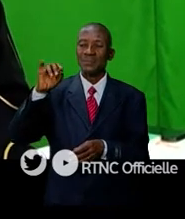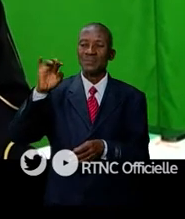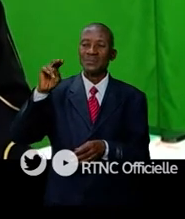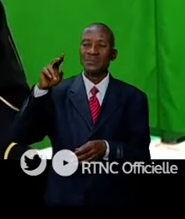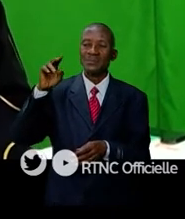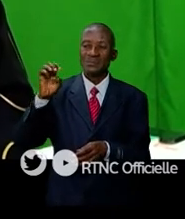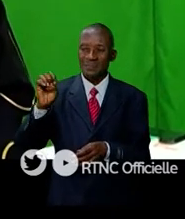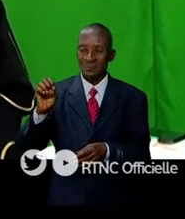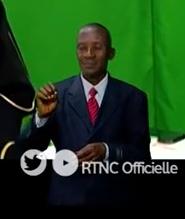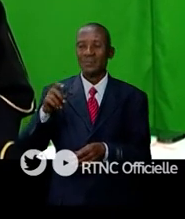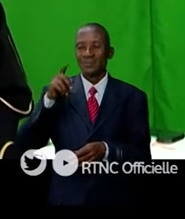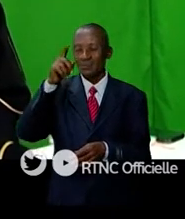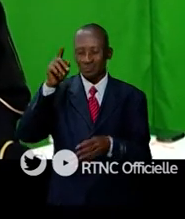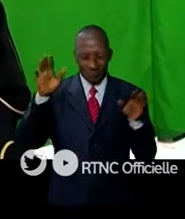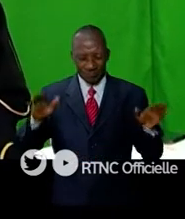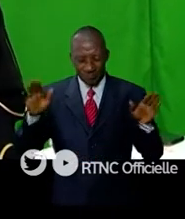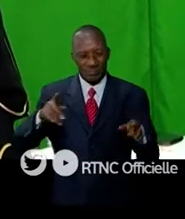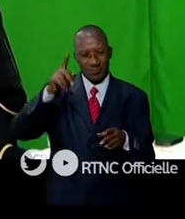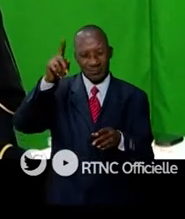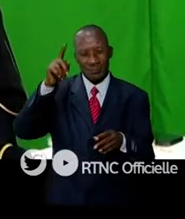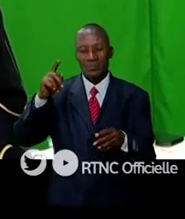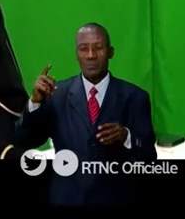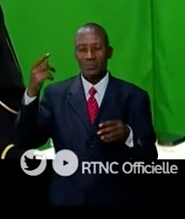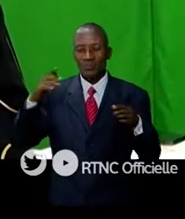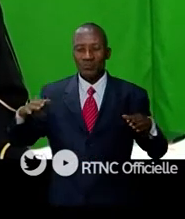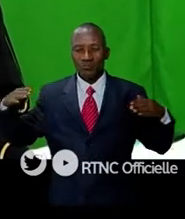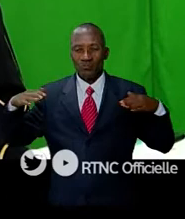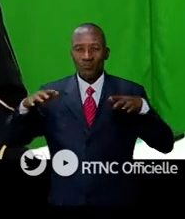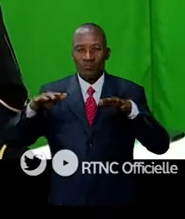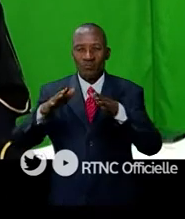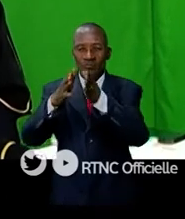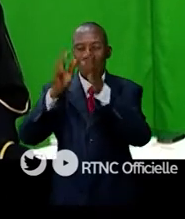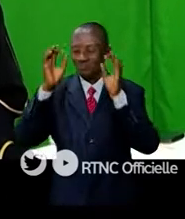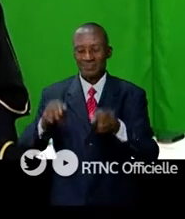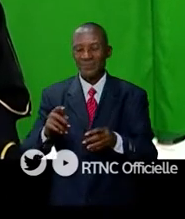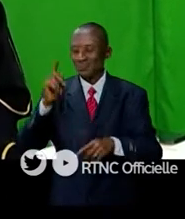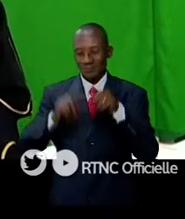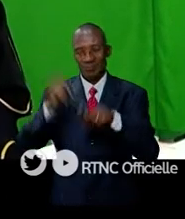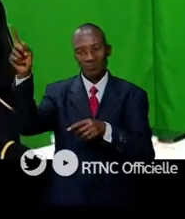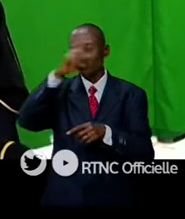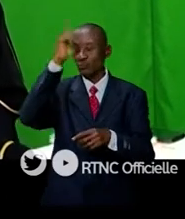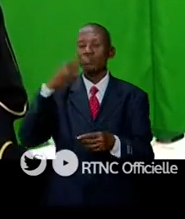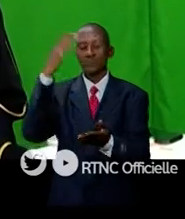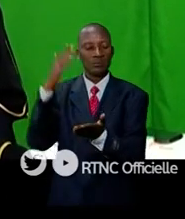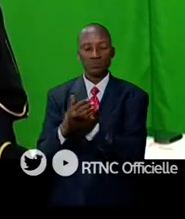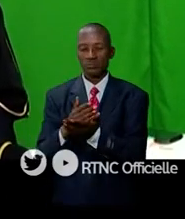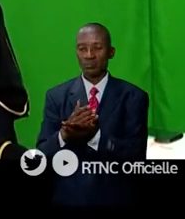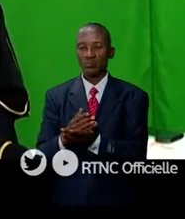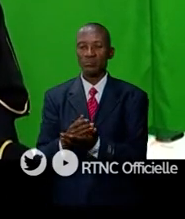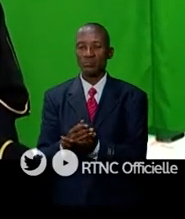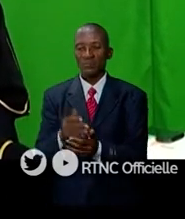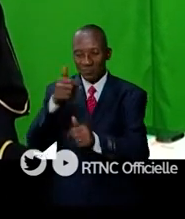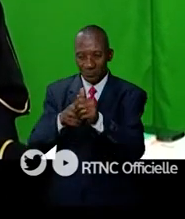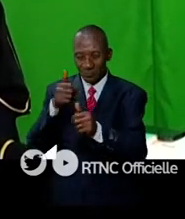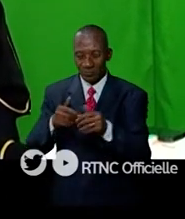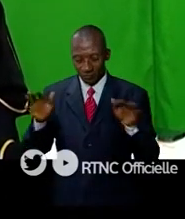l'autorisation. Implorons Dieu que cette pandémie quitte dans la vie des humains